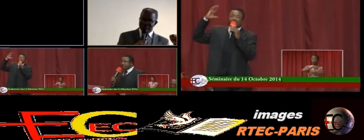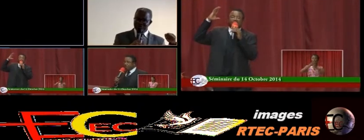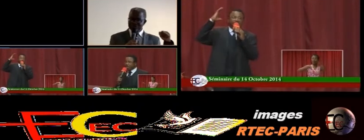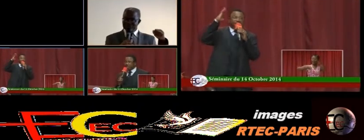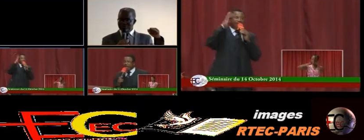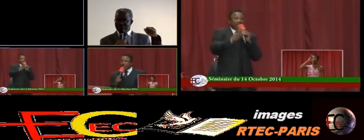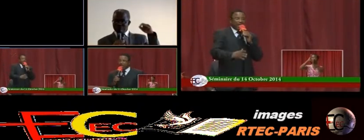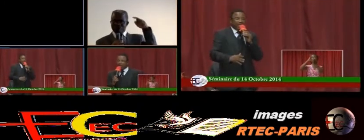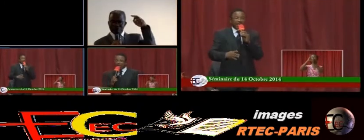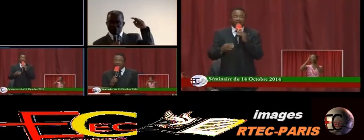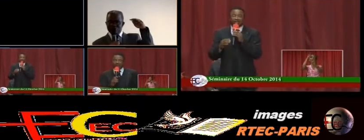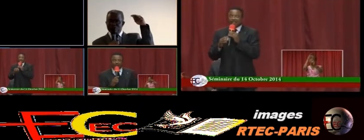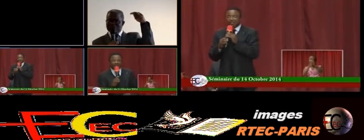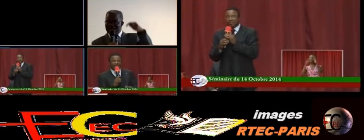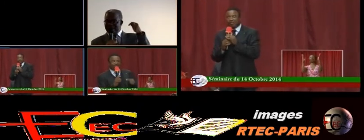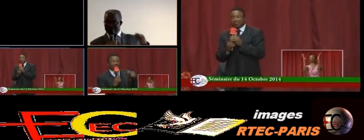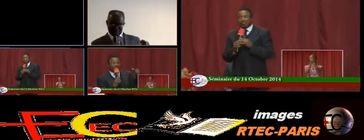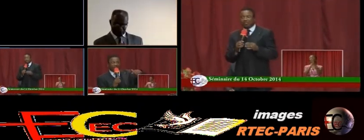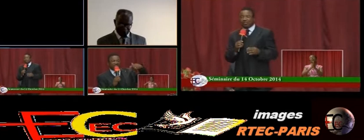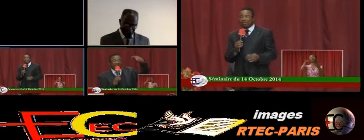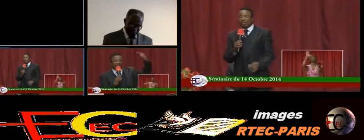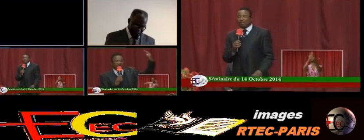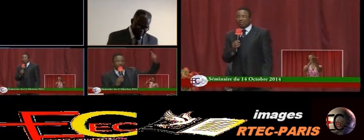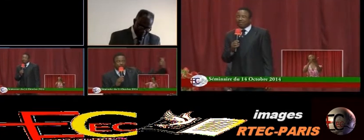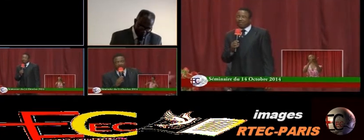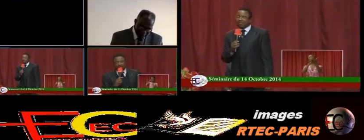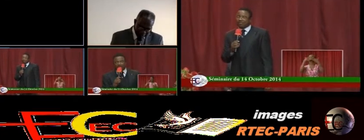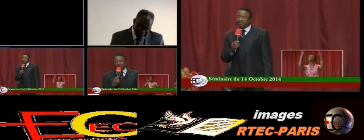Seigneur pour cette fin de l'année.